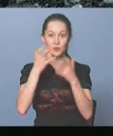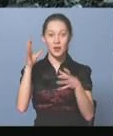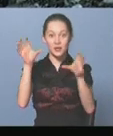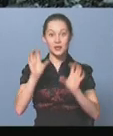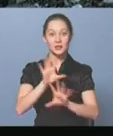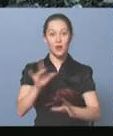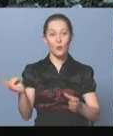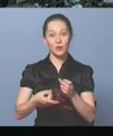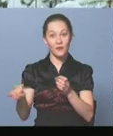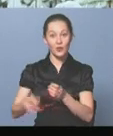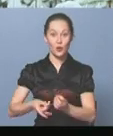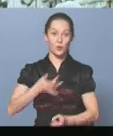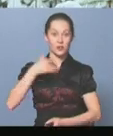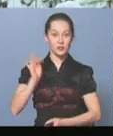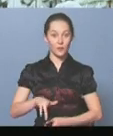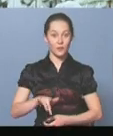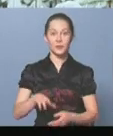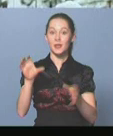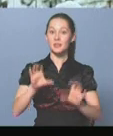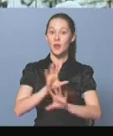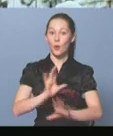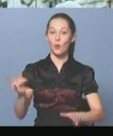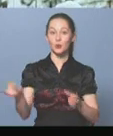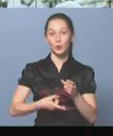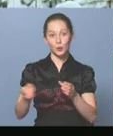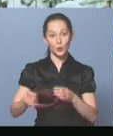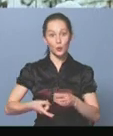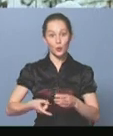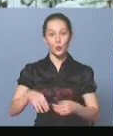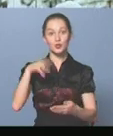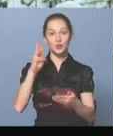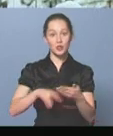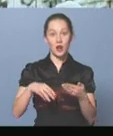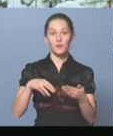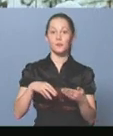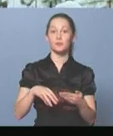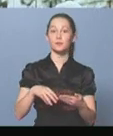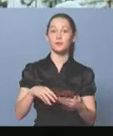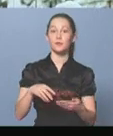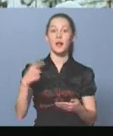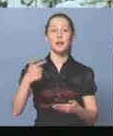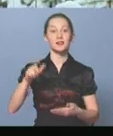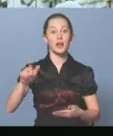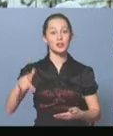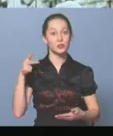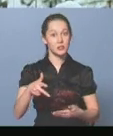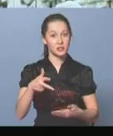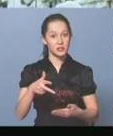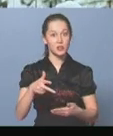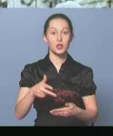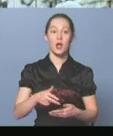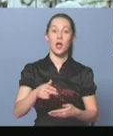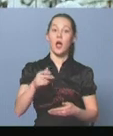елей карается сурово. За незаконную рубку идет штраф для граждан от 3 000, для должностных лиц